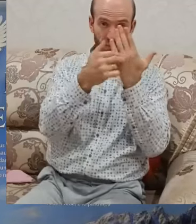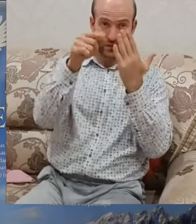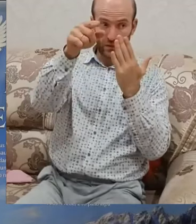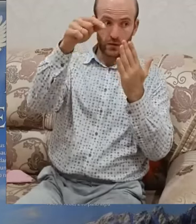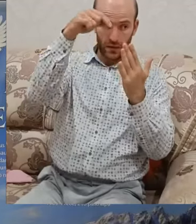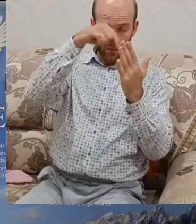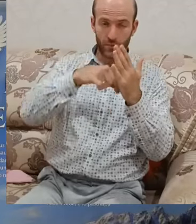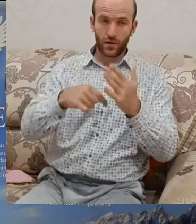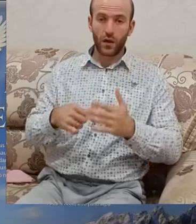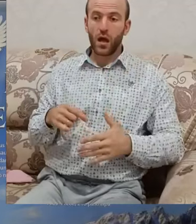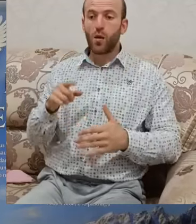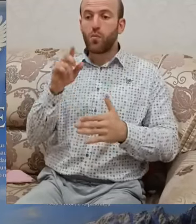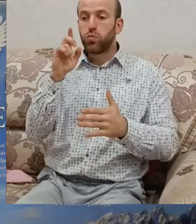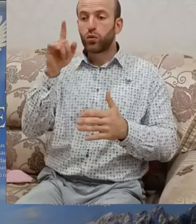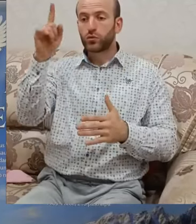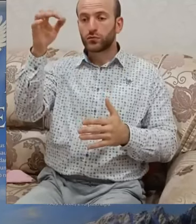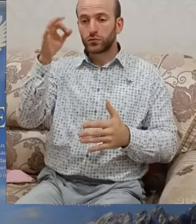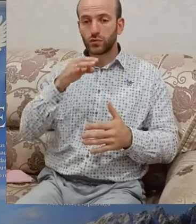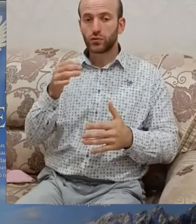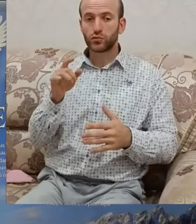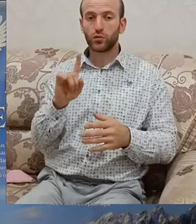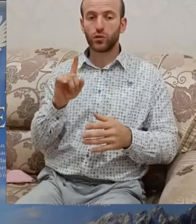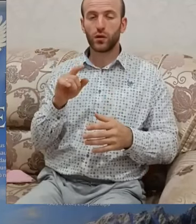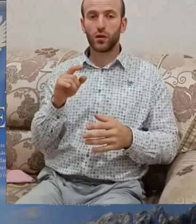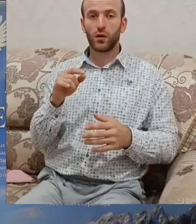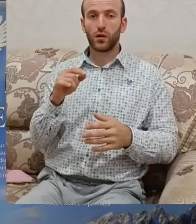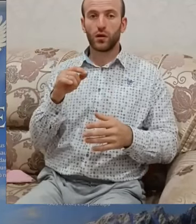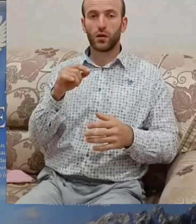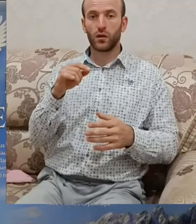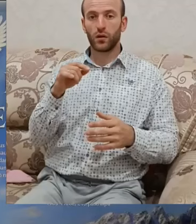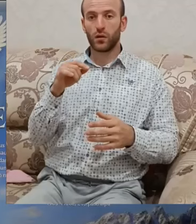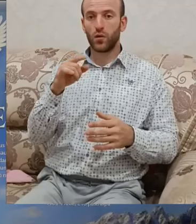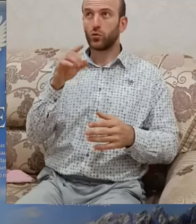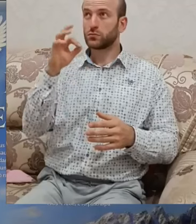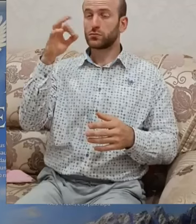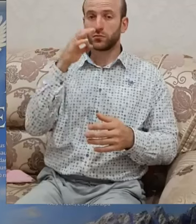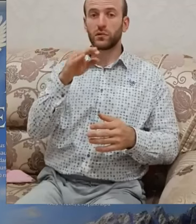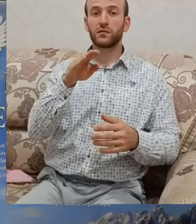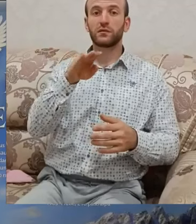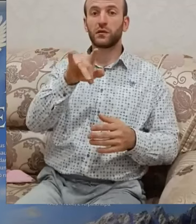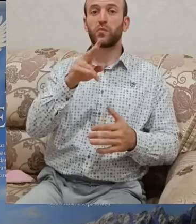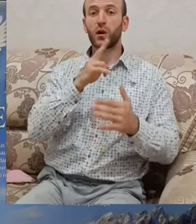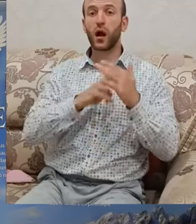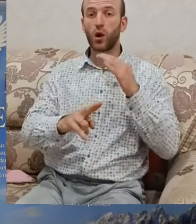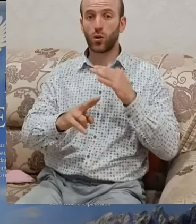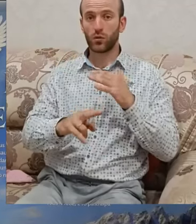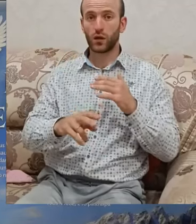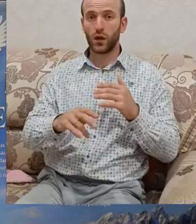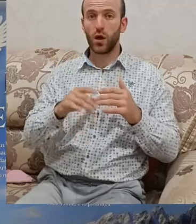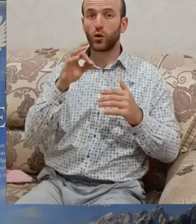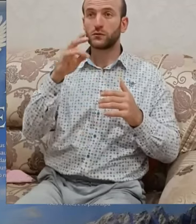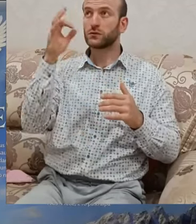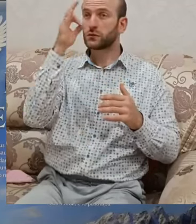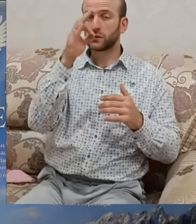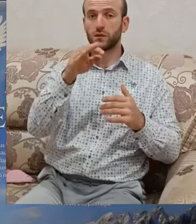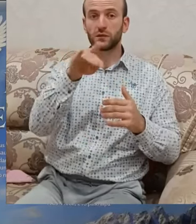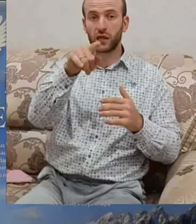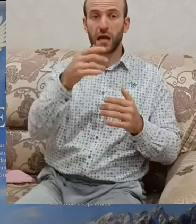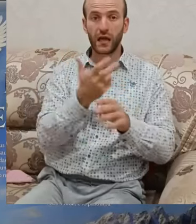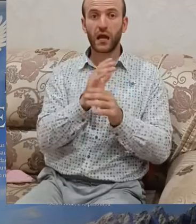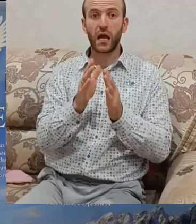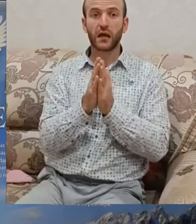Бог сказал Езекиилю. Jis buvo pranašas. Он был пророк. Jis pasakė. Он сказал. Paimk ritinį ir suvalgyk. Возьми этот свиток и